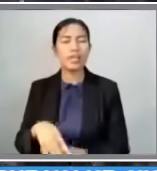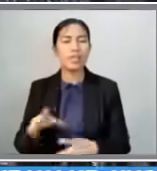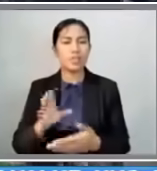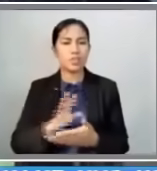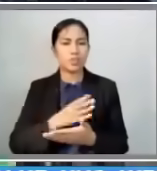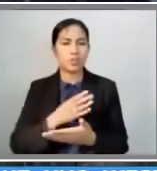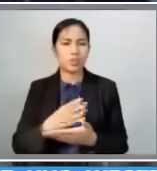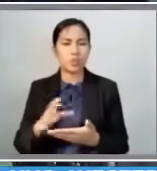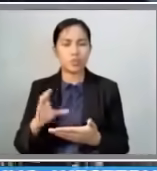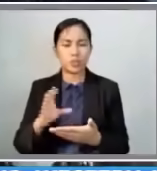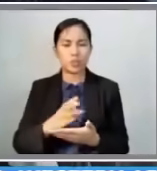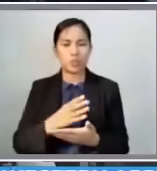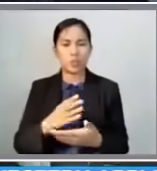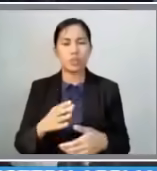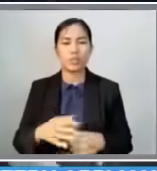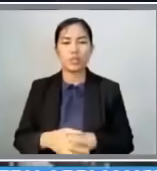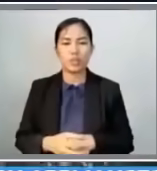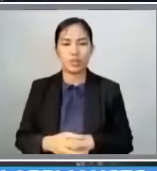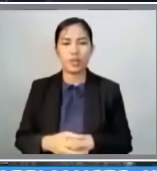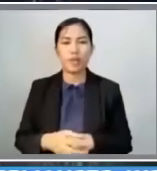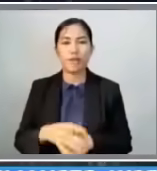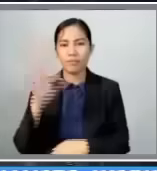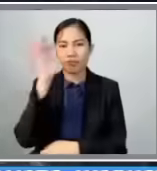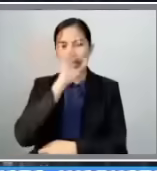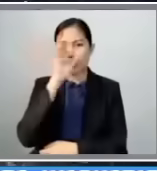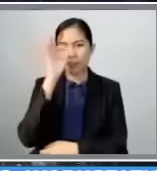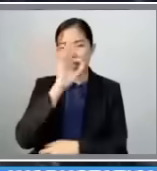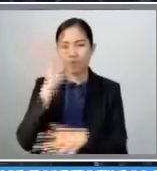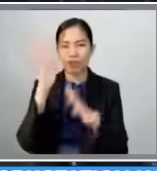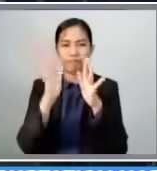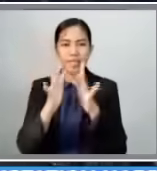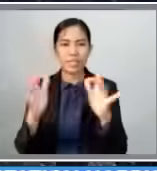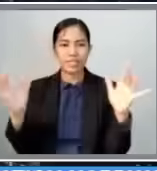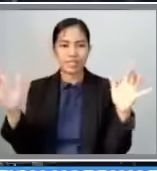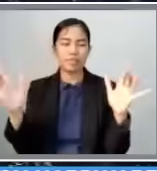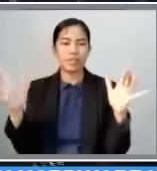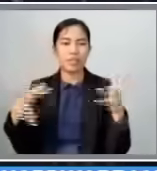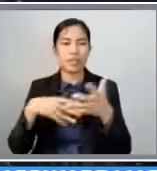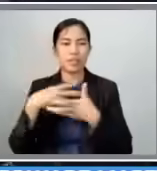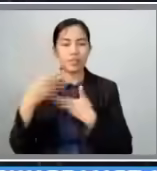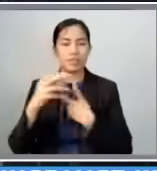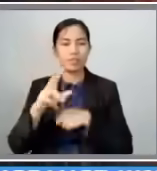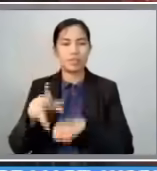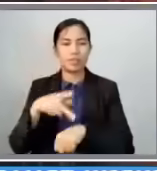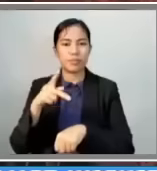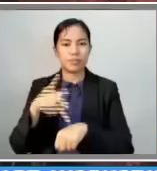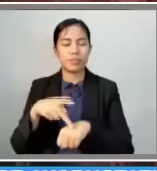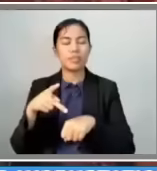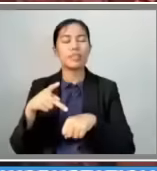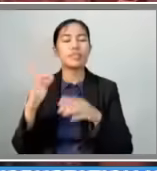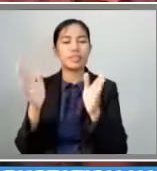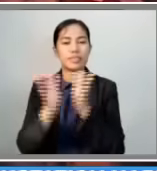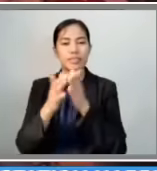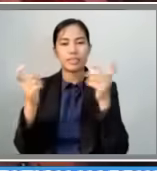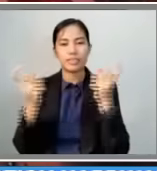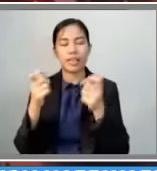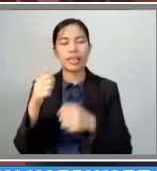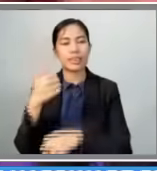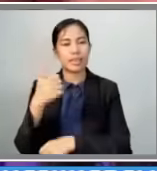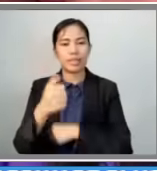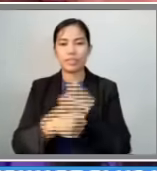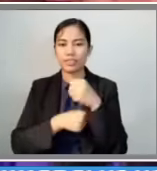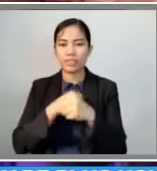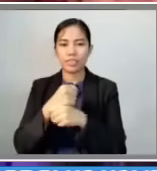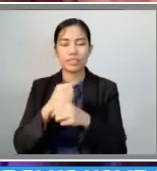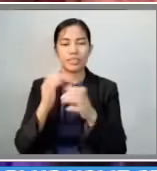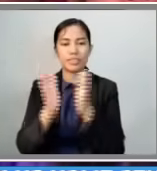longest-running original Filipino street festival sa labas ng bansa. Nagdiriwang ito ngayon ng 10th anniversary, kaya naman maraming